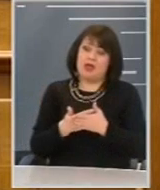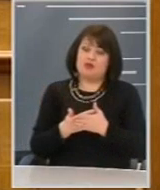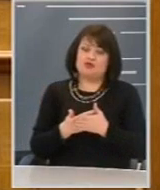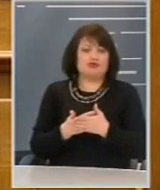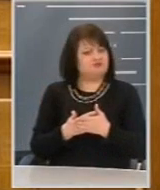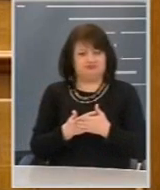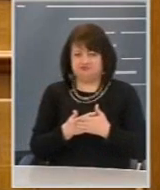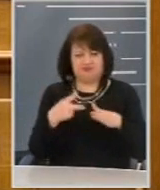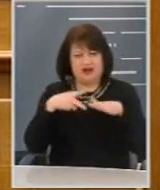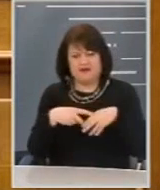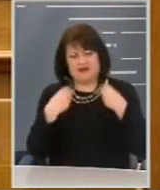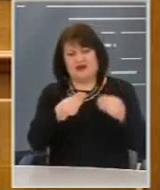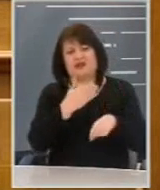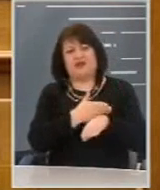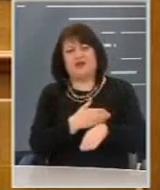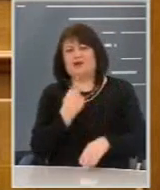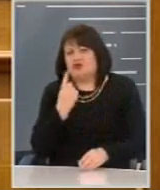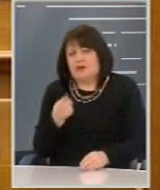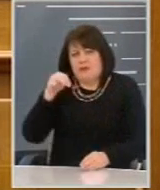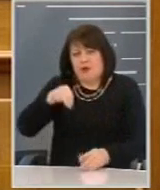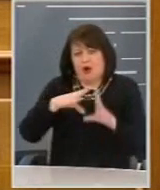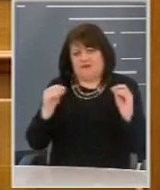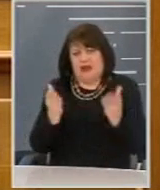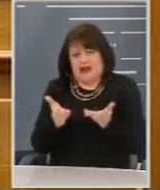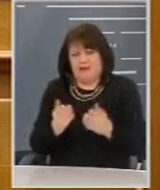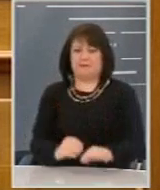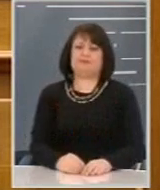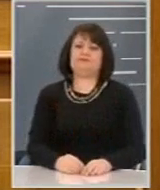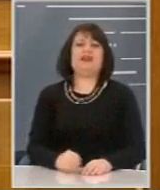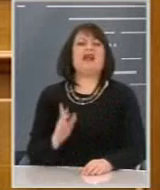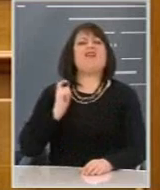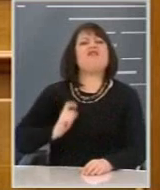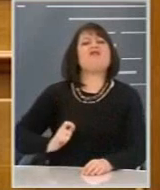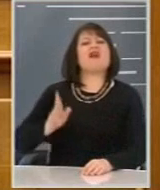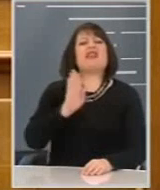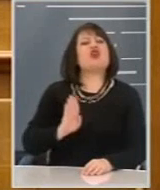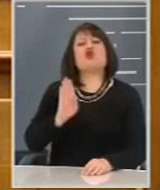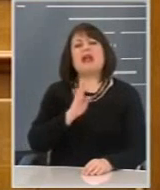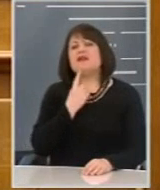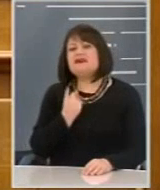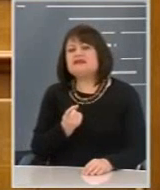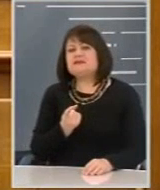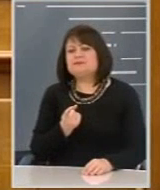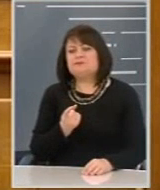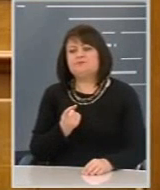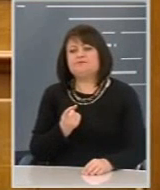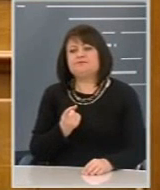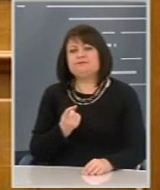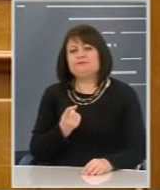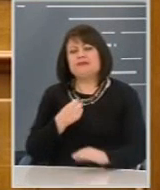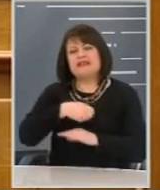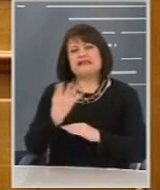είχαν εξασφαλίσεις οι τράπεζες. Τα δε έφυγε ο κύριος Μπόμπολας. Τι είπε ο κύριος Βαρδινογιάννης? Ο κύριος Βαρδινογιάννης είπε